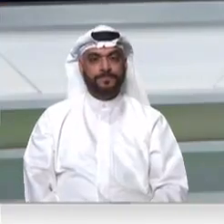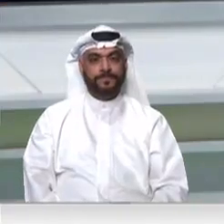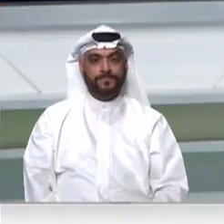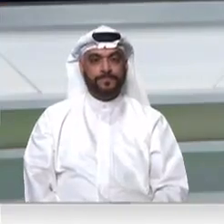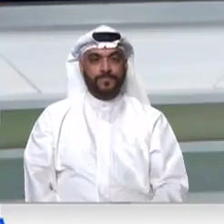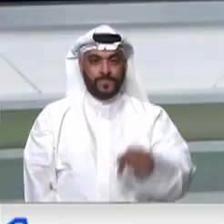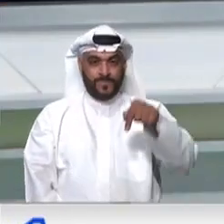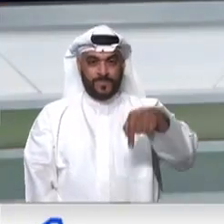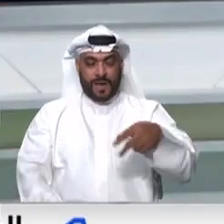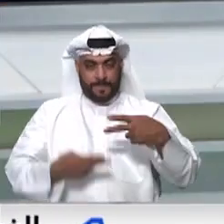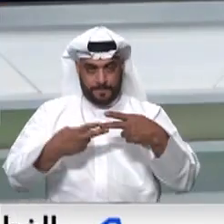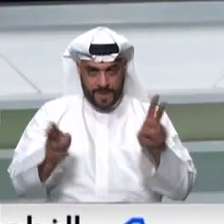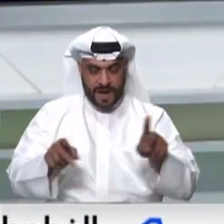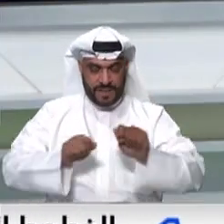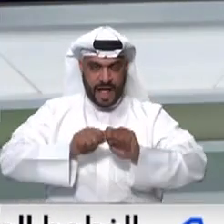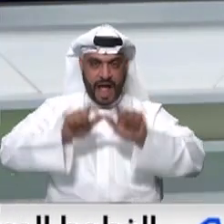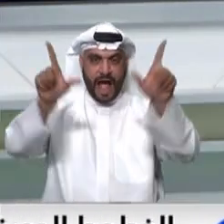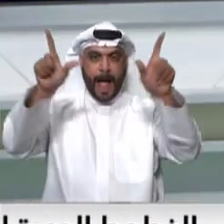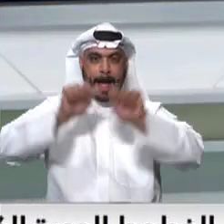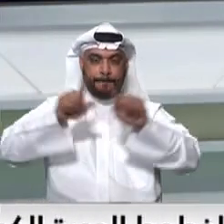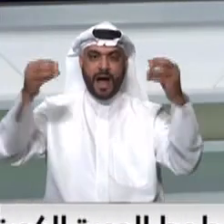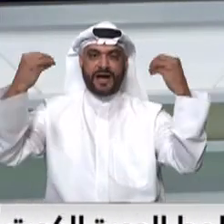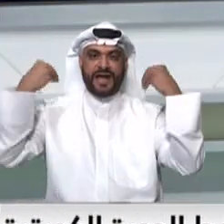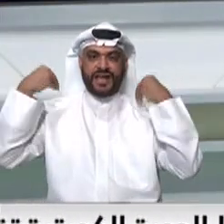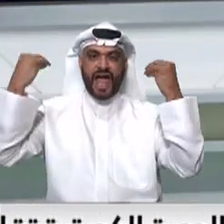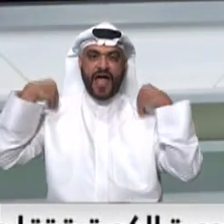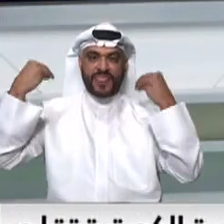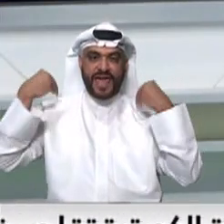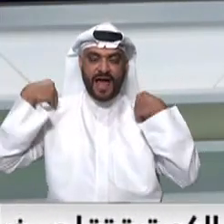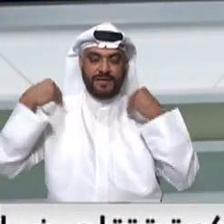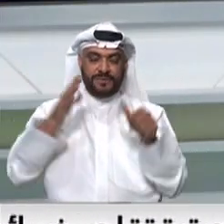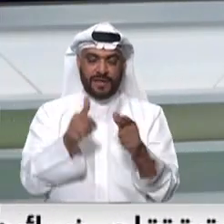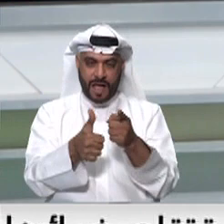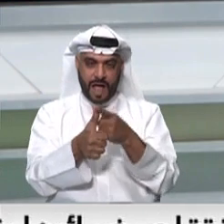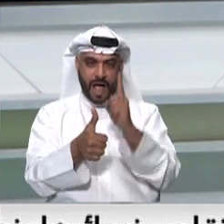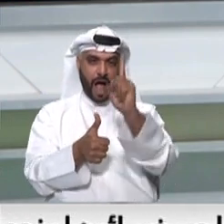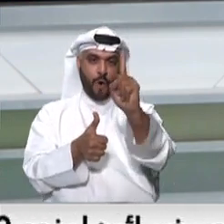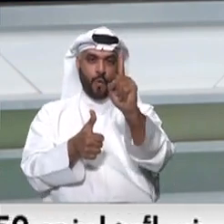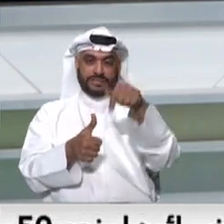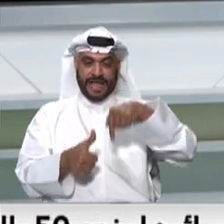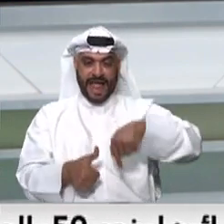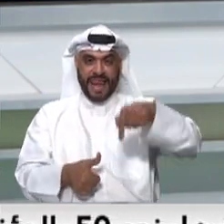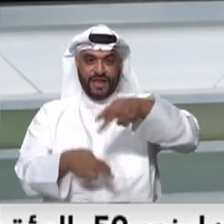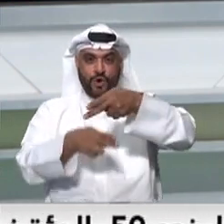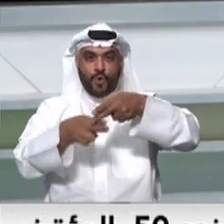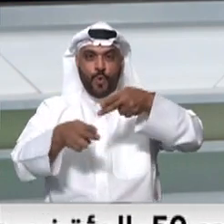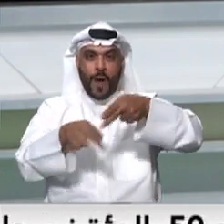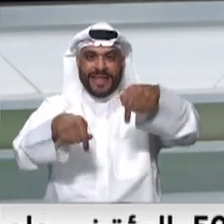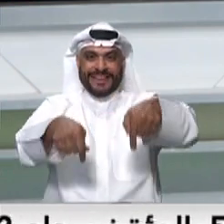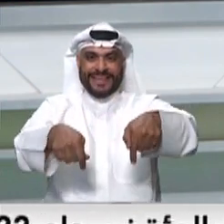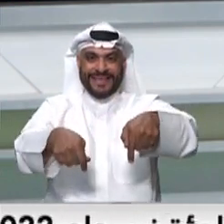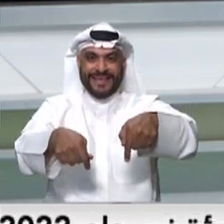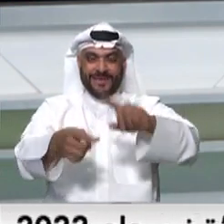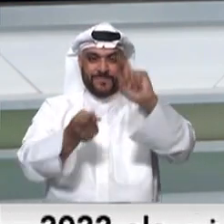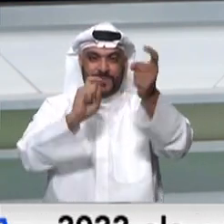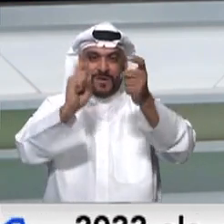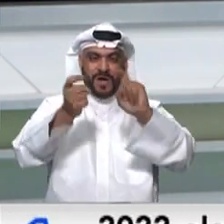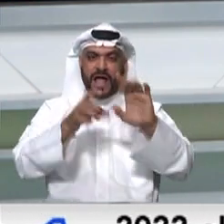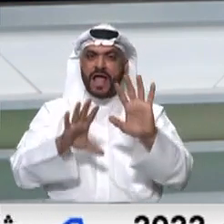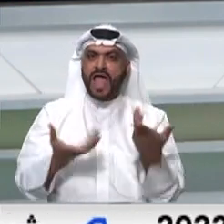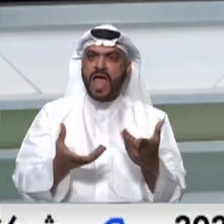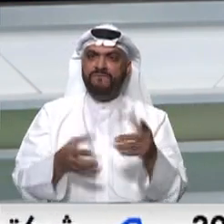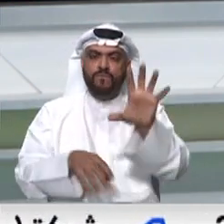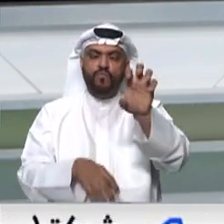صافرة الجولة الرياضية انطلقت مشاهدينا الكرام، ونبدأها مع حديث الشارع الرياضي المحلي حول النقل